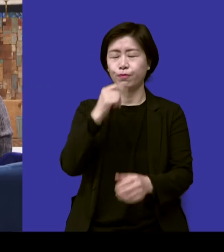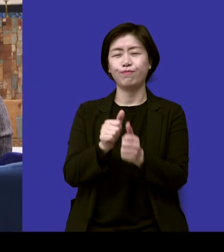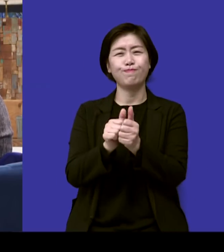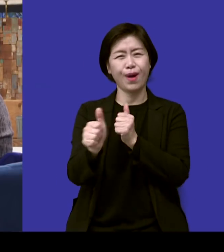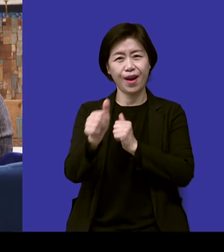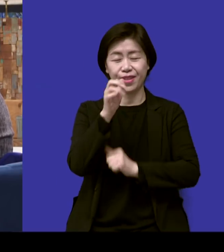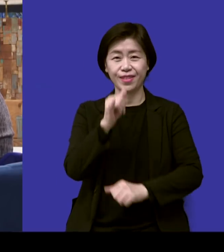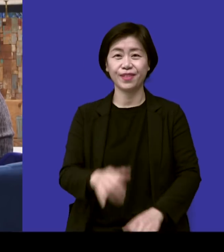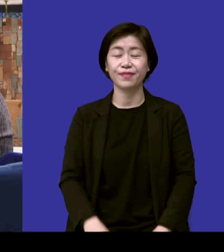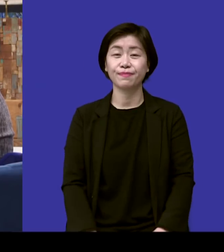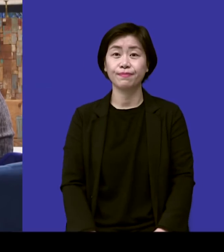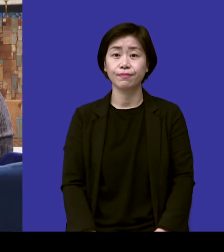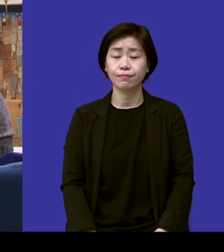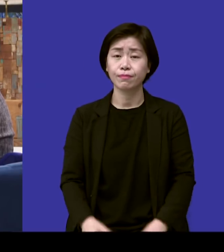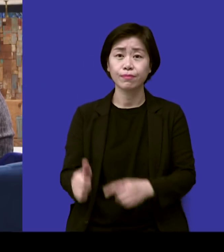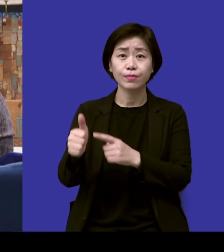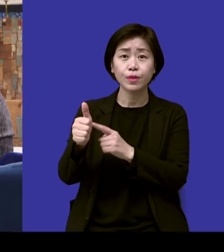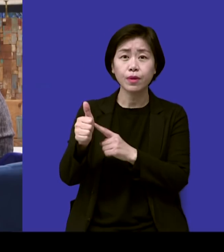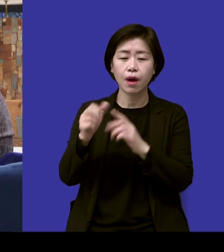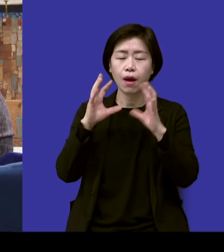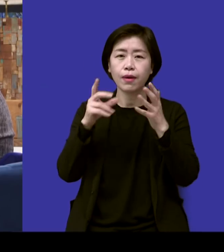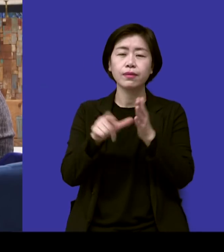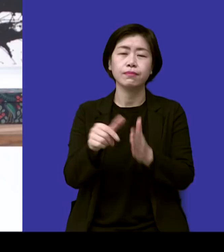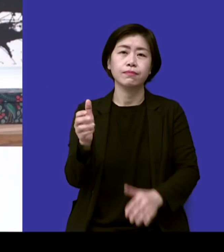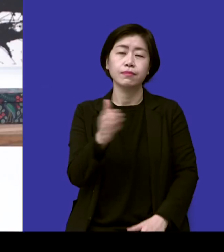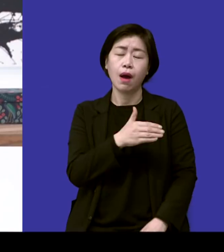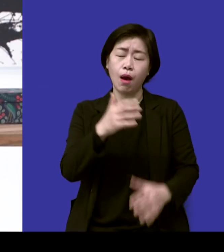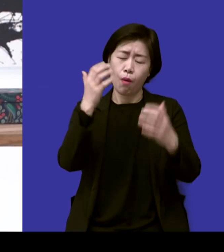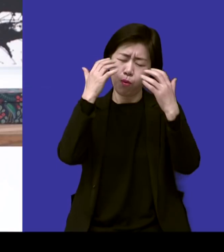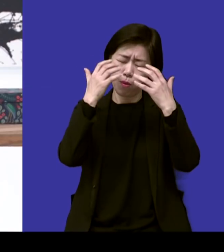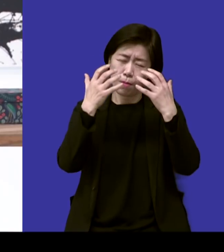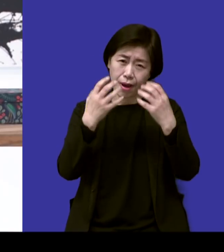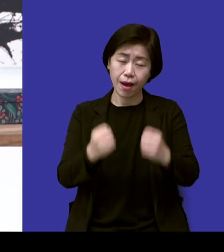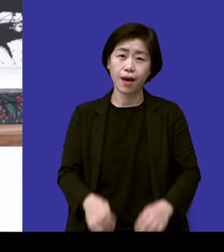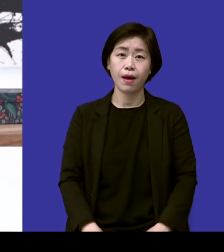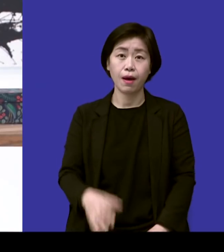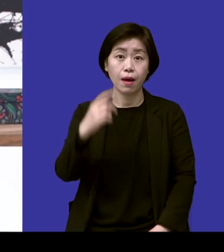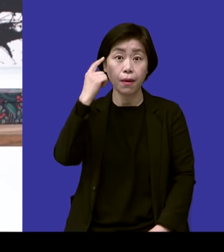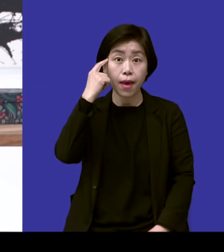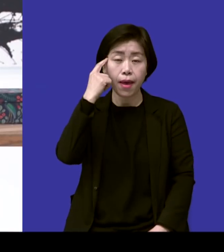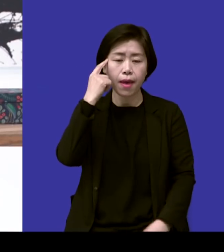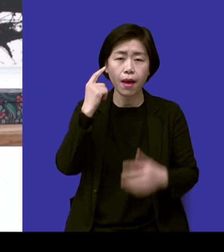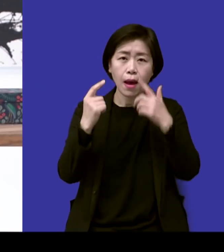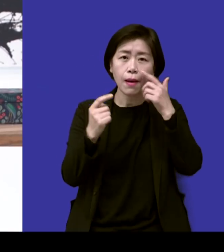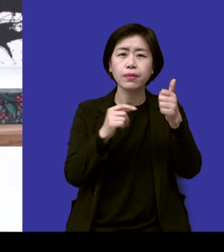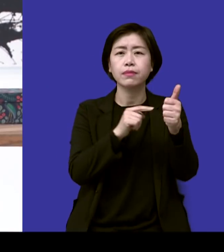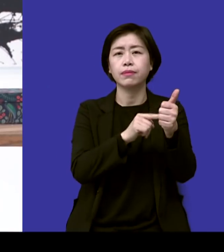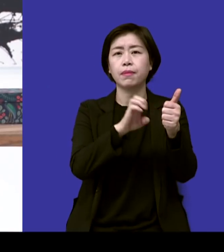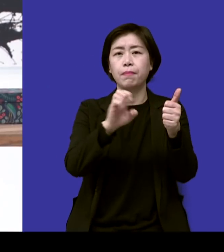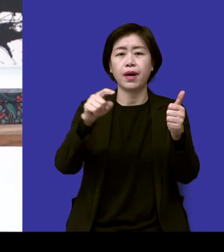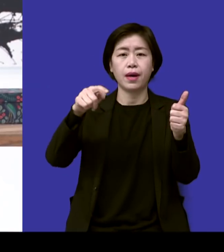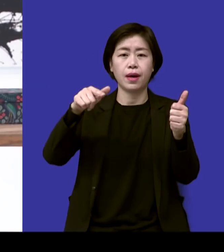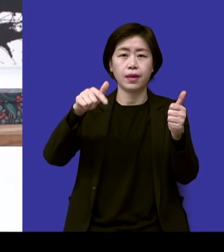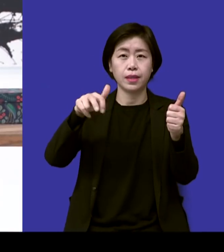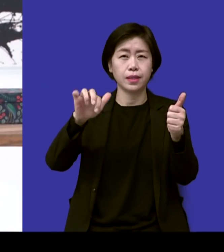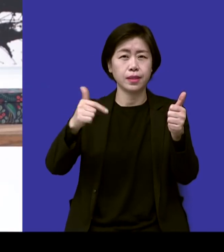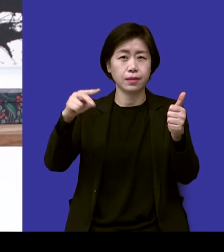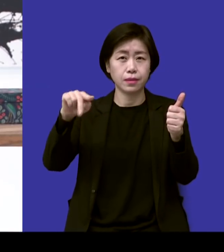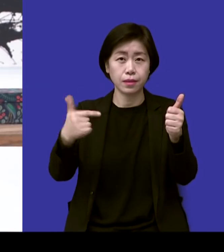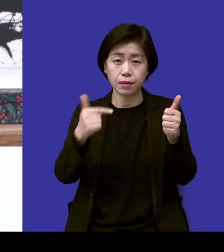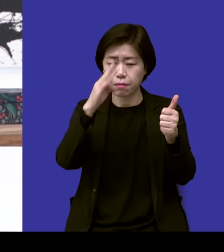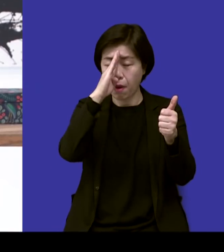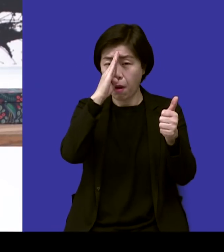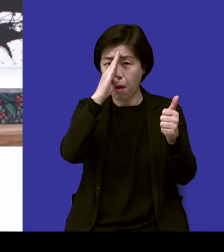그런데 이분은 어렸을 때부터 고생을 참 많이 하셨는데요. 네. 파킨슨병으로 고생한 아버지를 위해서 병간호를